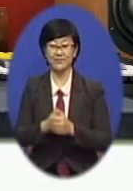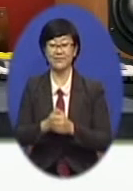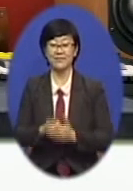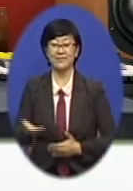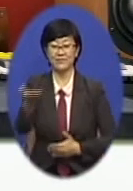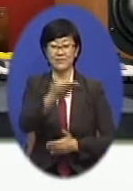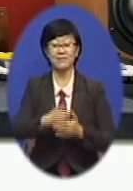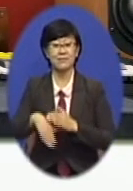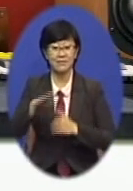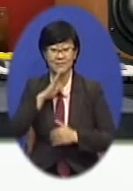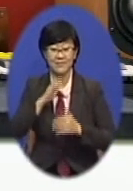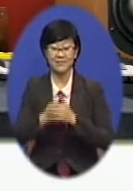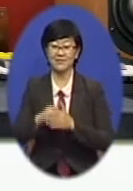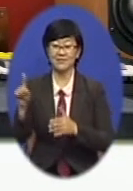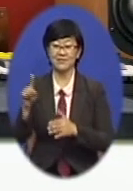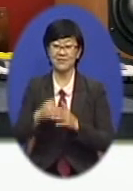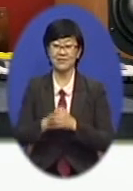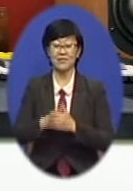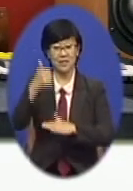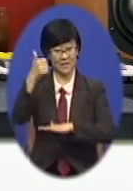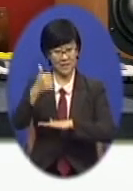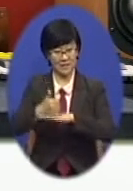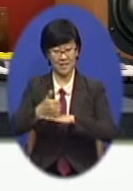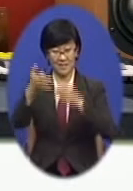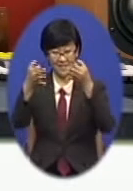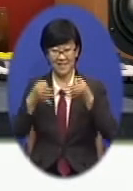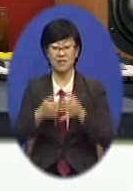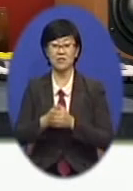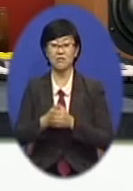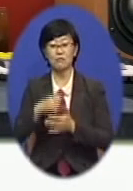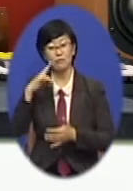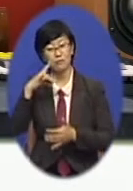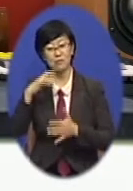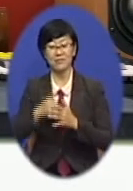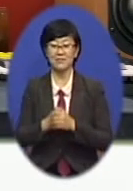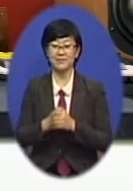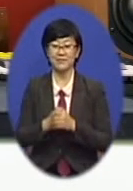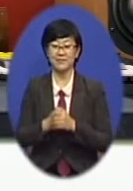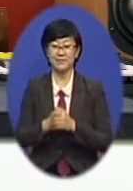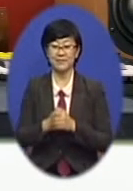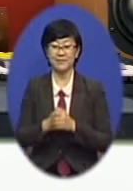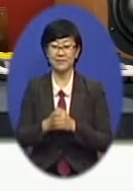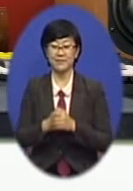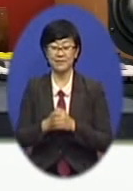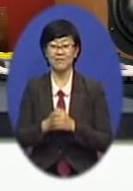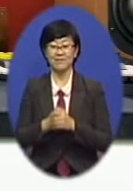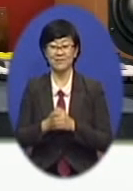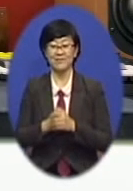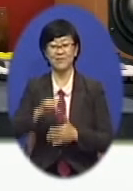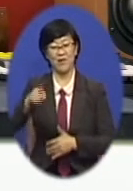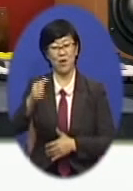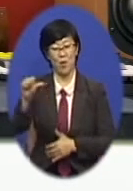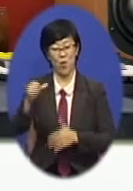시청자 여러분들이 과연 어떻게 그 결과를 주셨는지 궁금한데요. 네. 예.